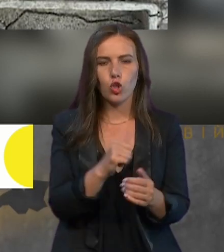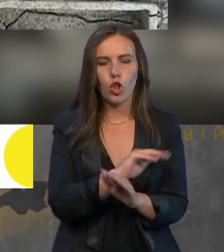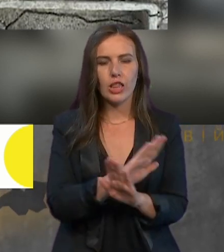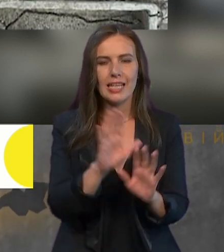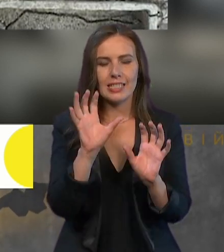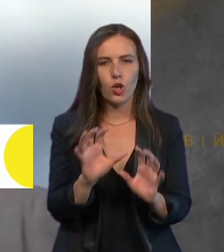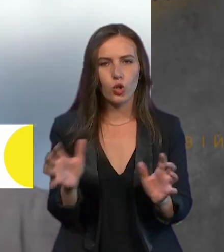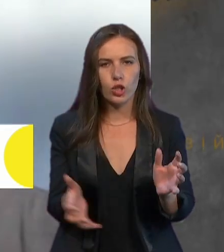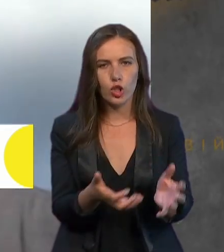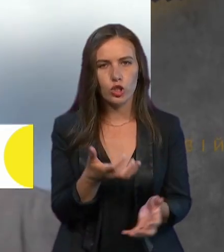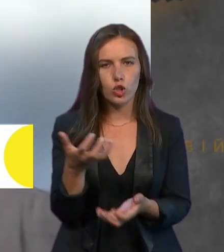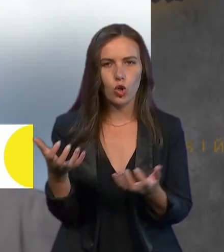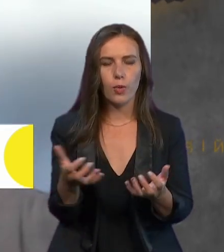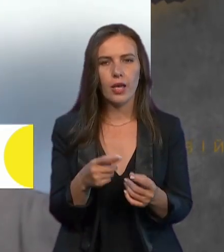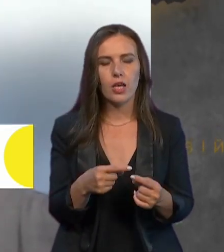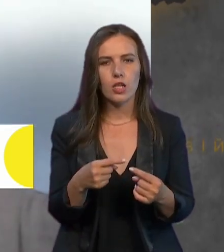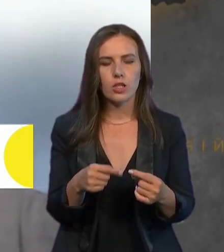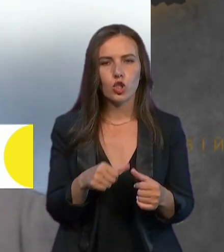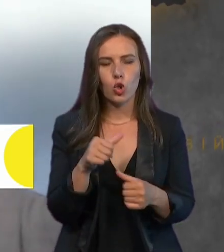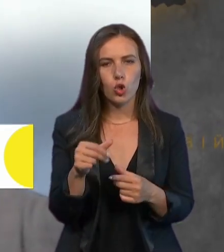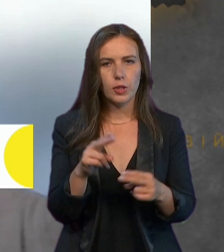супроводжували і, зокрема, будівництво